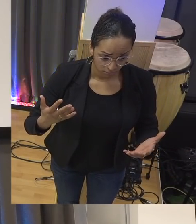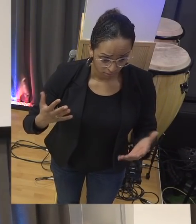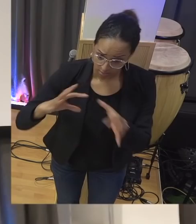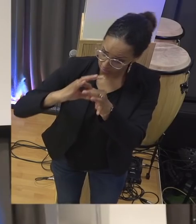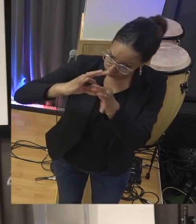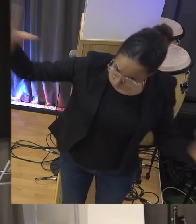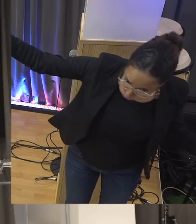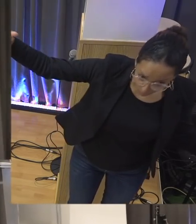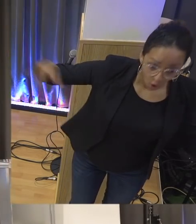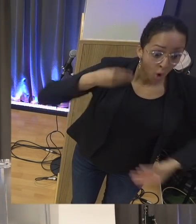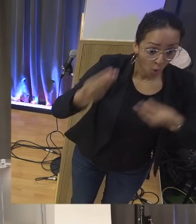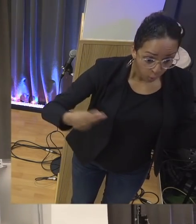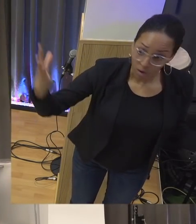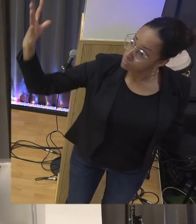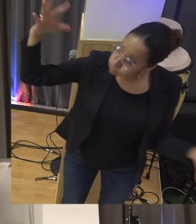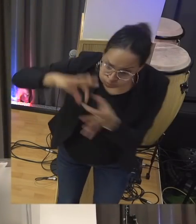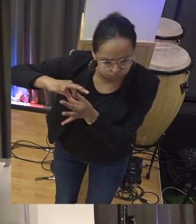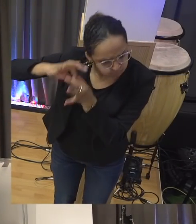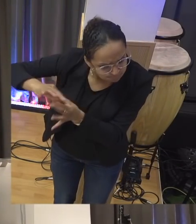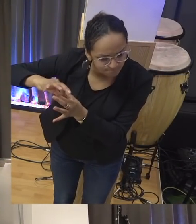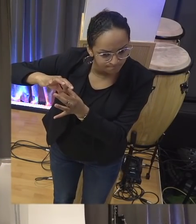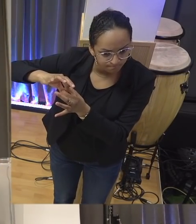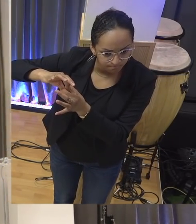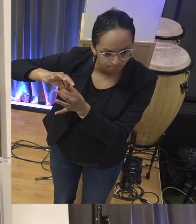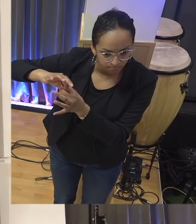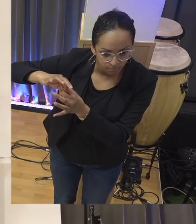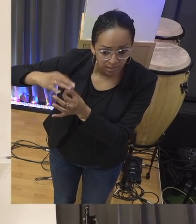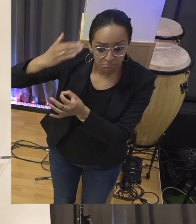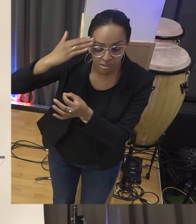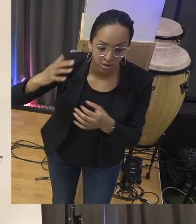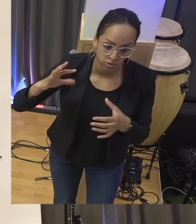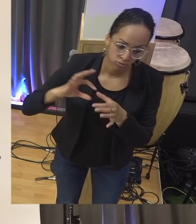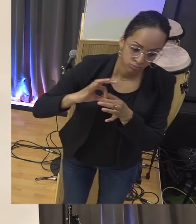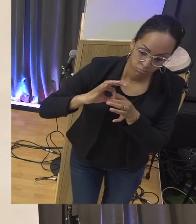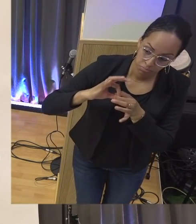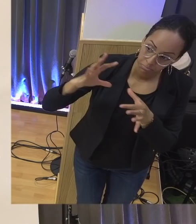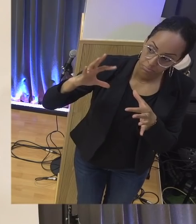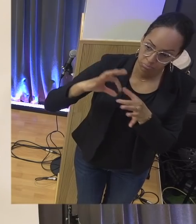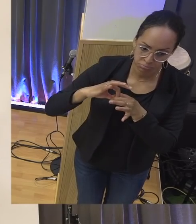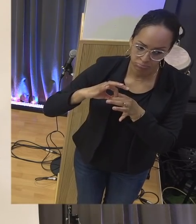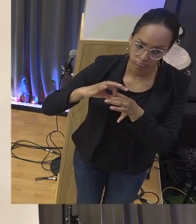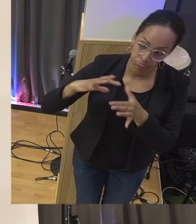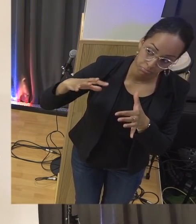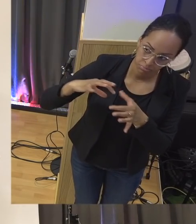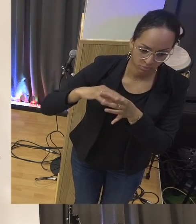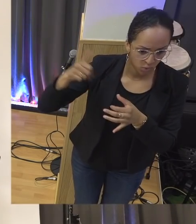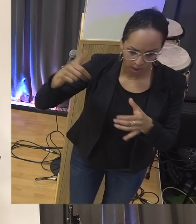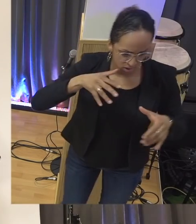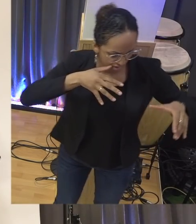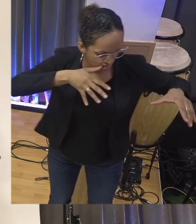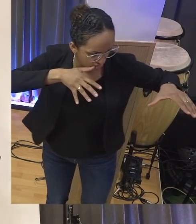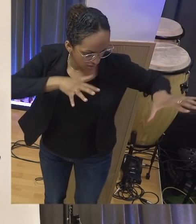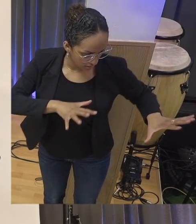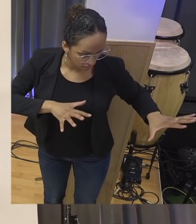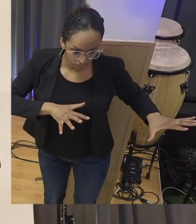soit tu es chaud, frère. Là, il faut être hoche, là, c'est obligé. Si tu es tiède, il va faire quoi? Il va te gerber. Il va te vomir.